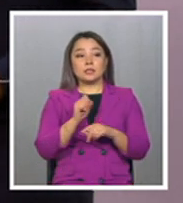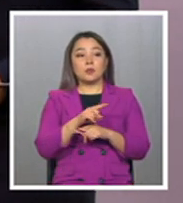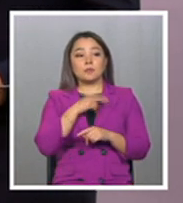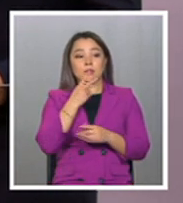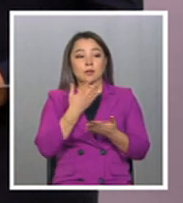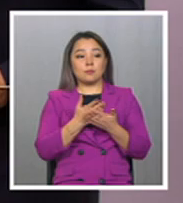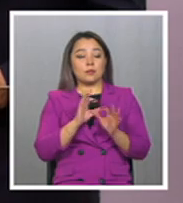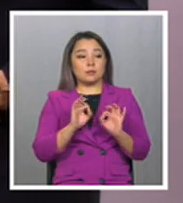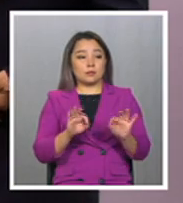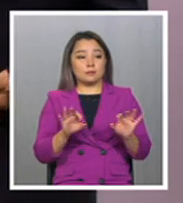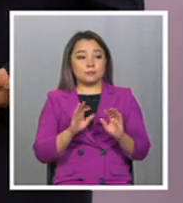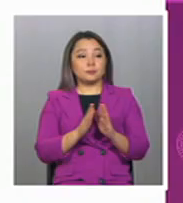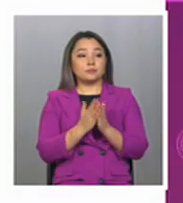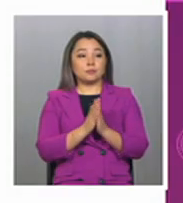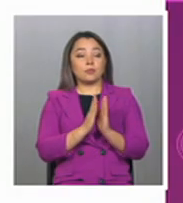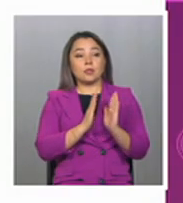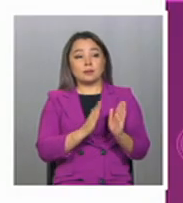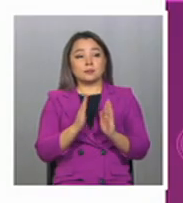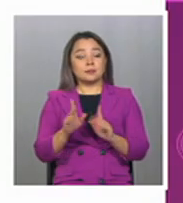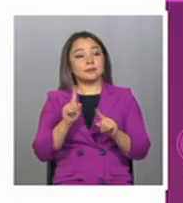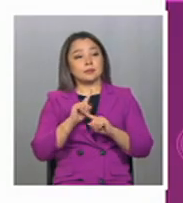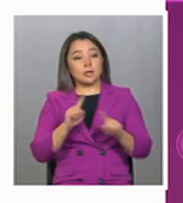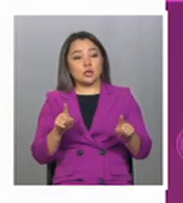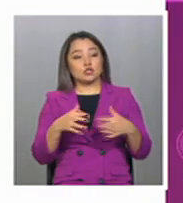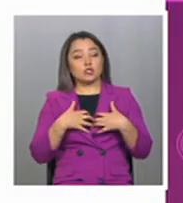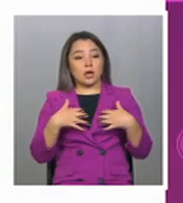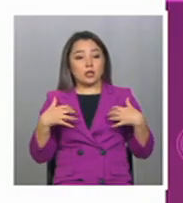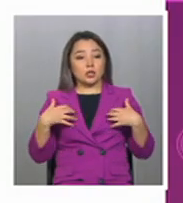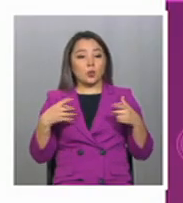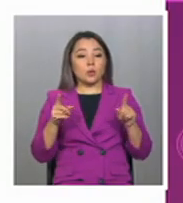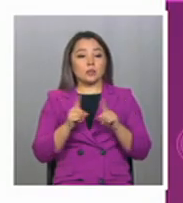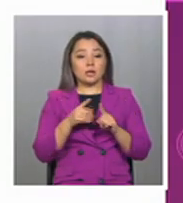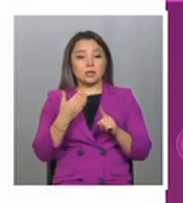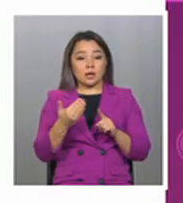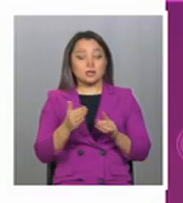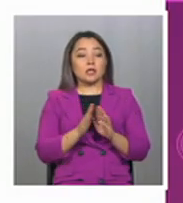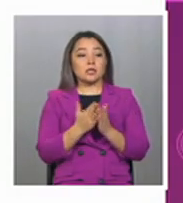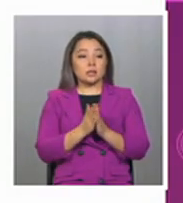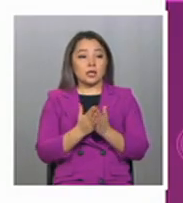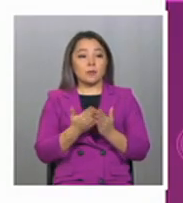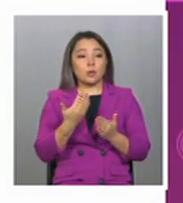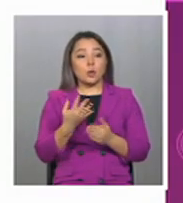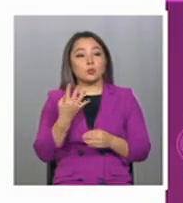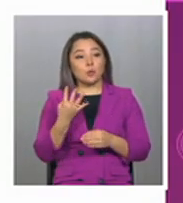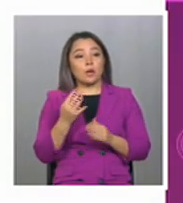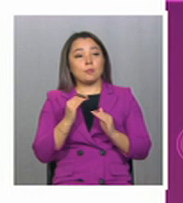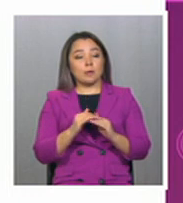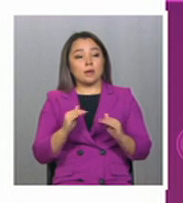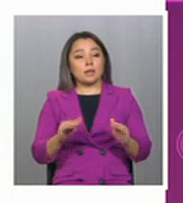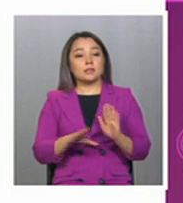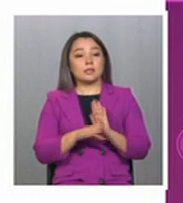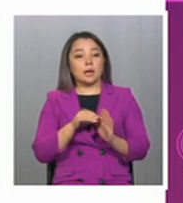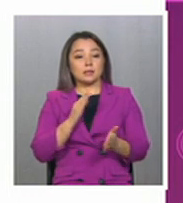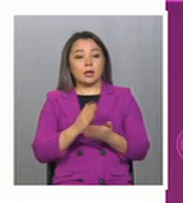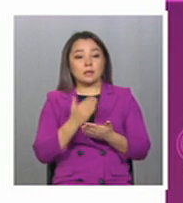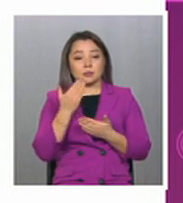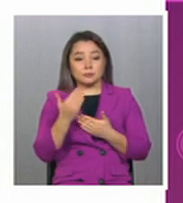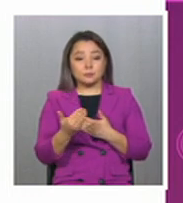талдайық. Кітапханада ерекше жануарлар туралы кітаптарды 4 бала таңдады.